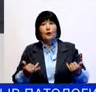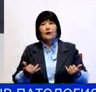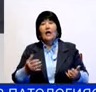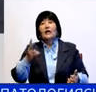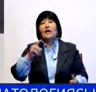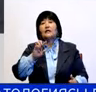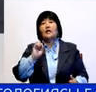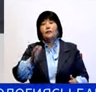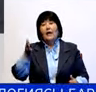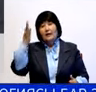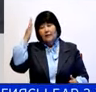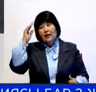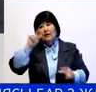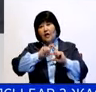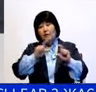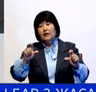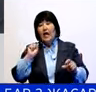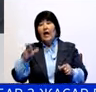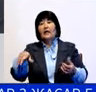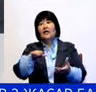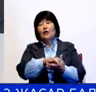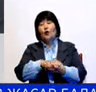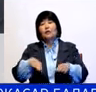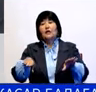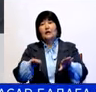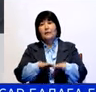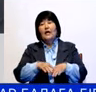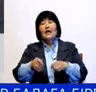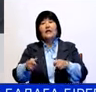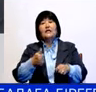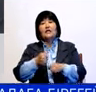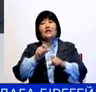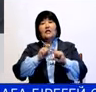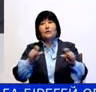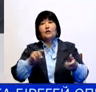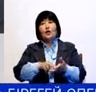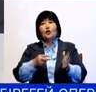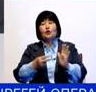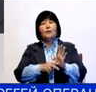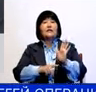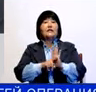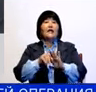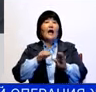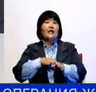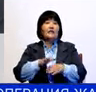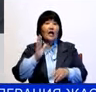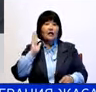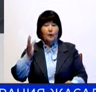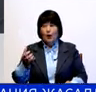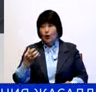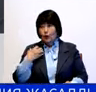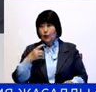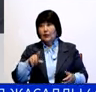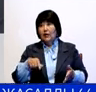Назарбаев зияткерлік мектептері акционерлік қоғаммен бірлесіп жетекші мектептер жобасы іске асырылатын болады. Қызылорда